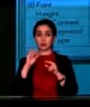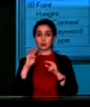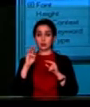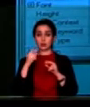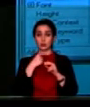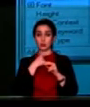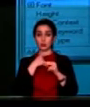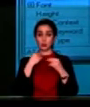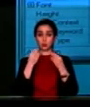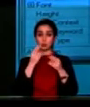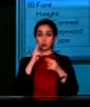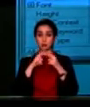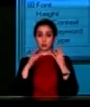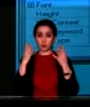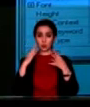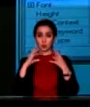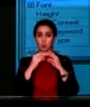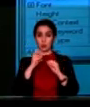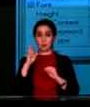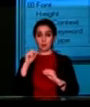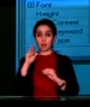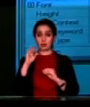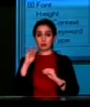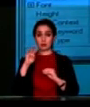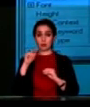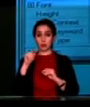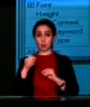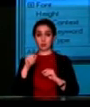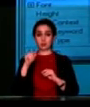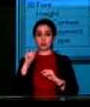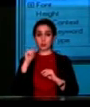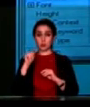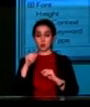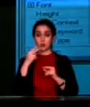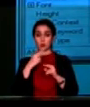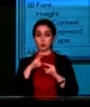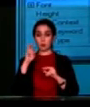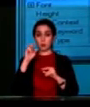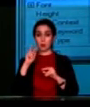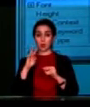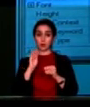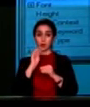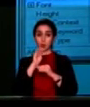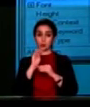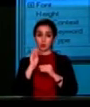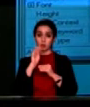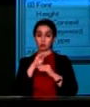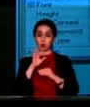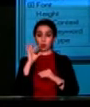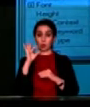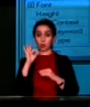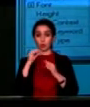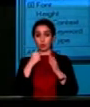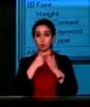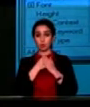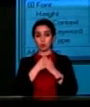ovoz berib bo'lganimizdan so'ng button tugmasini bosganimizda quyidagi ballar qo'shilib boradi. Ya'ni 0 dan